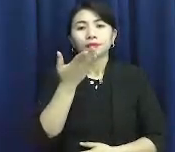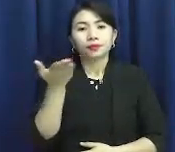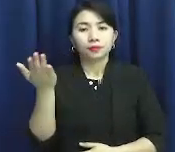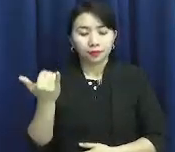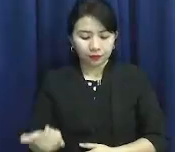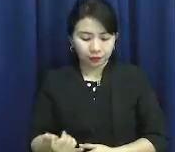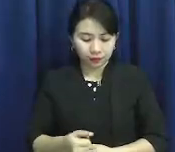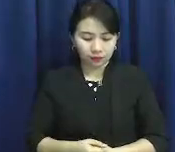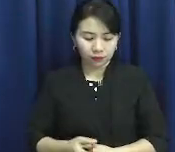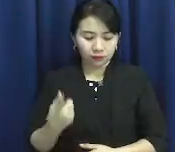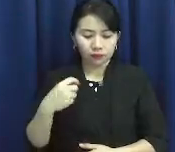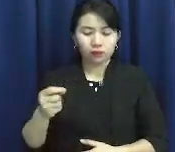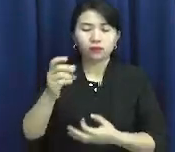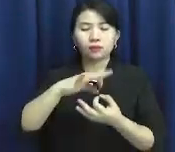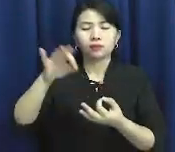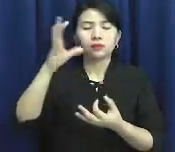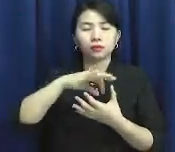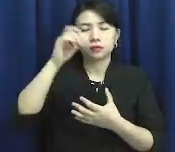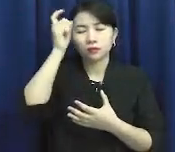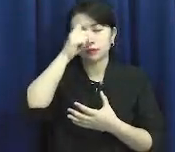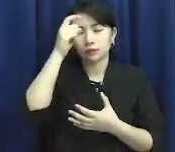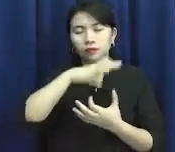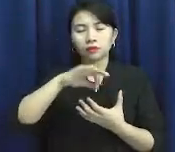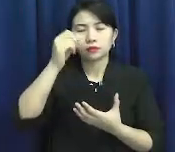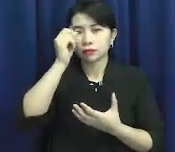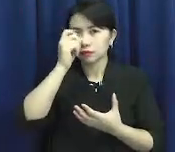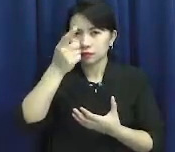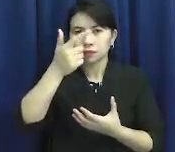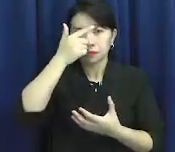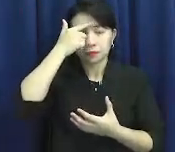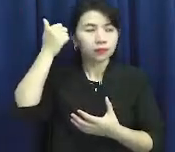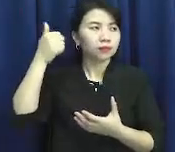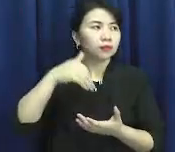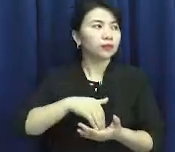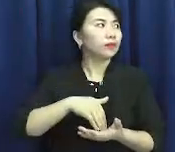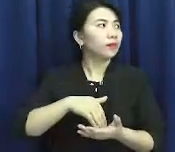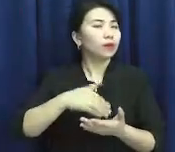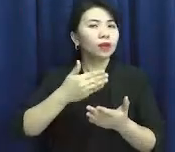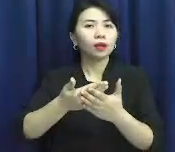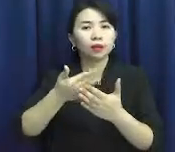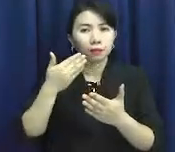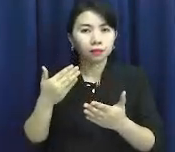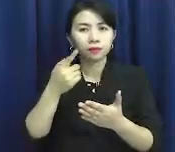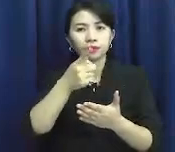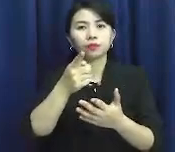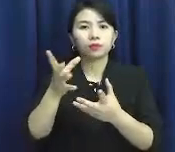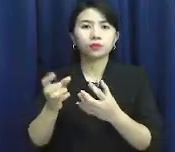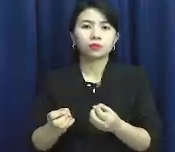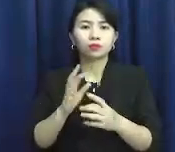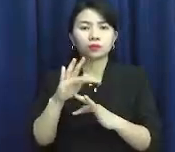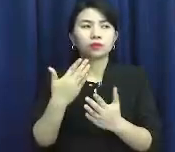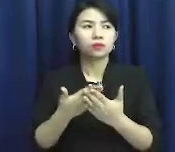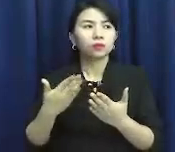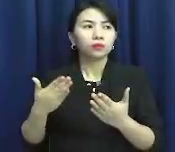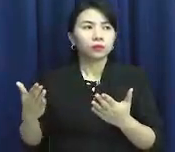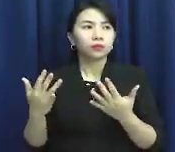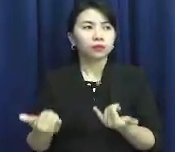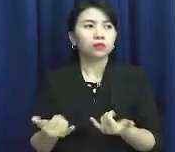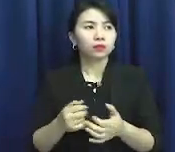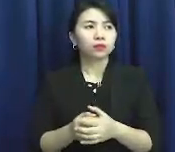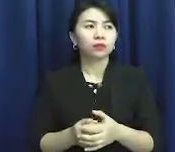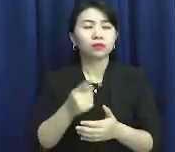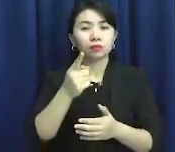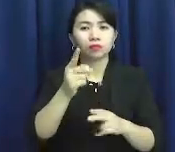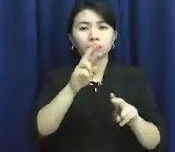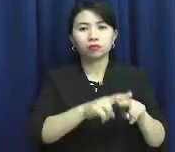of wisdom and understanding. Bakit? Because, bago mo gawin ang lahat, eto ka muna eh, oh. Uupo ka muna